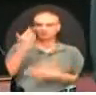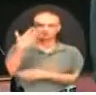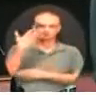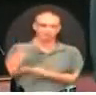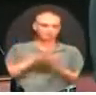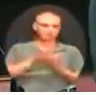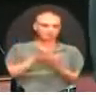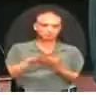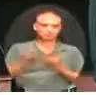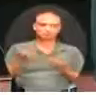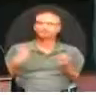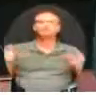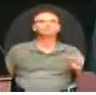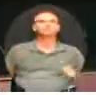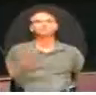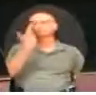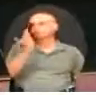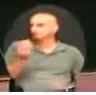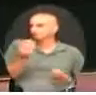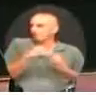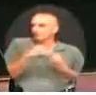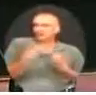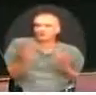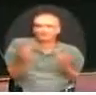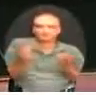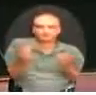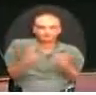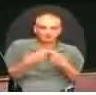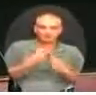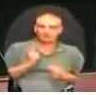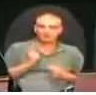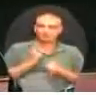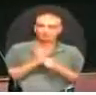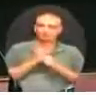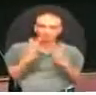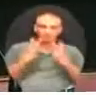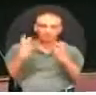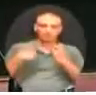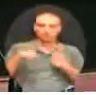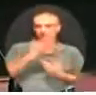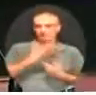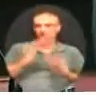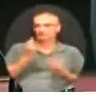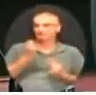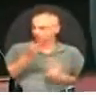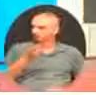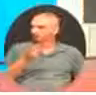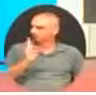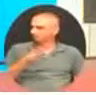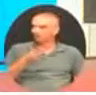מדינה שמוצאים בחופשיות רבה, עוד איזה גוף פרטי שעושה עלינו סיבוב ומקבל הרבה כסף. אפשר לשלול